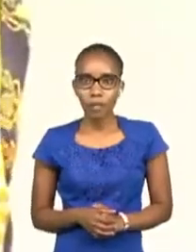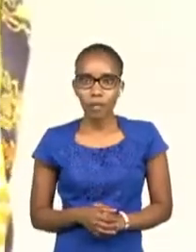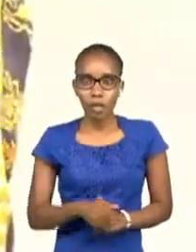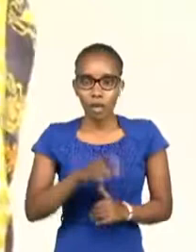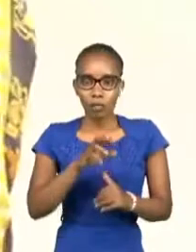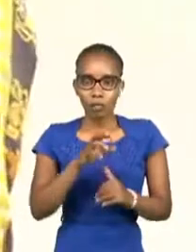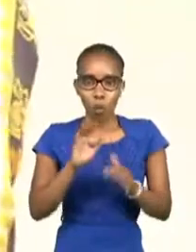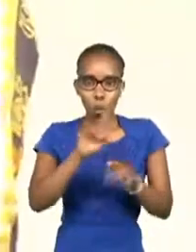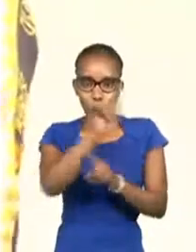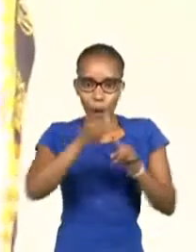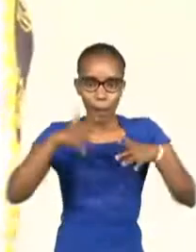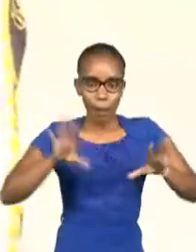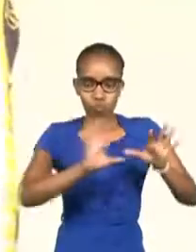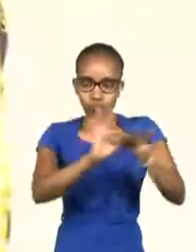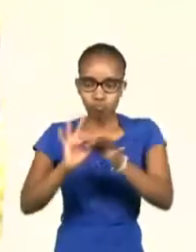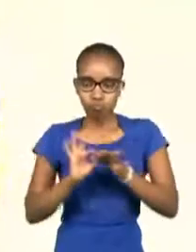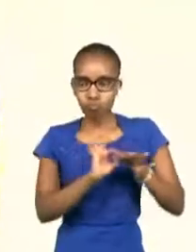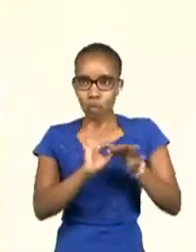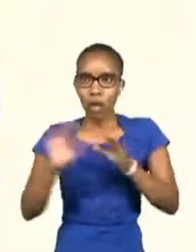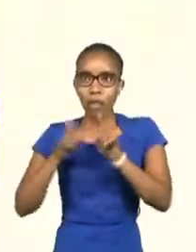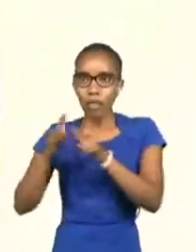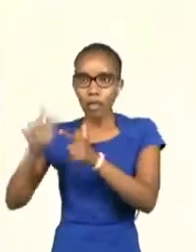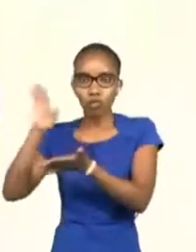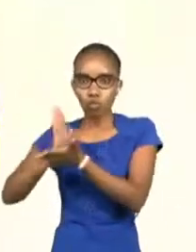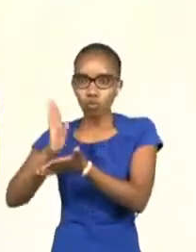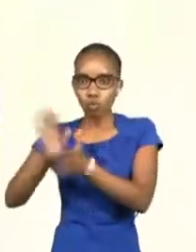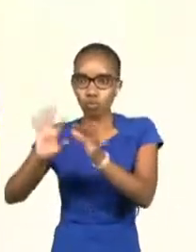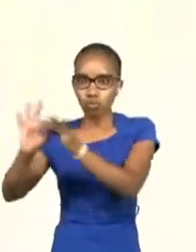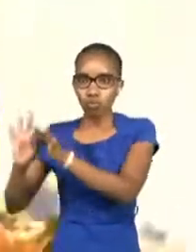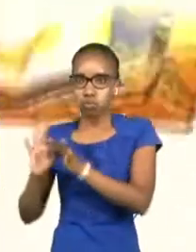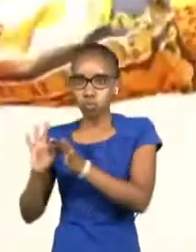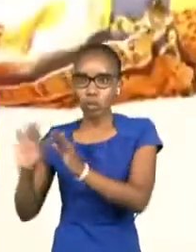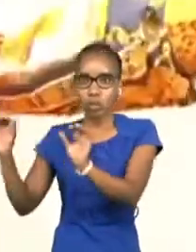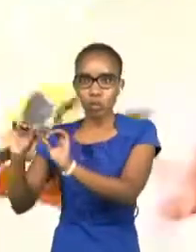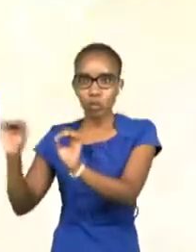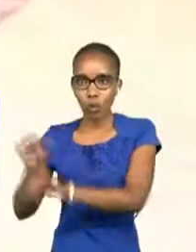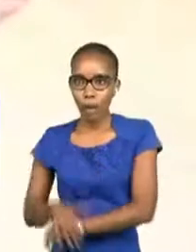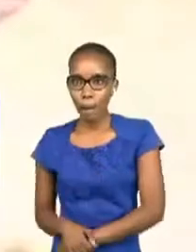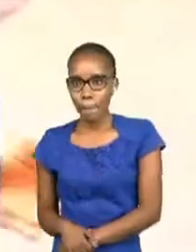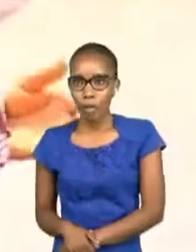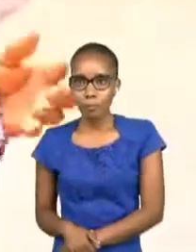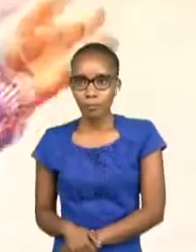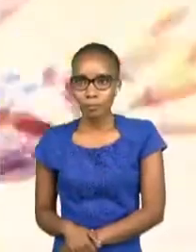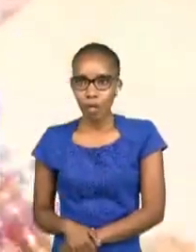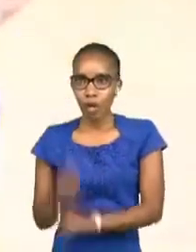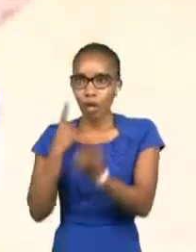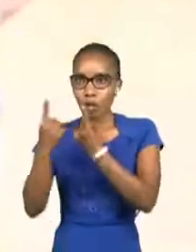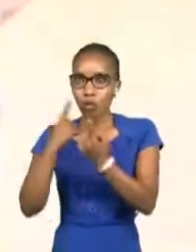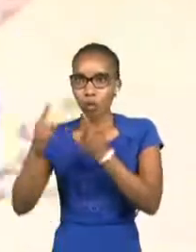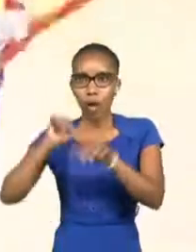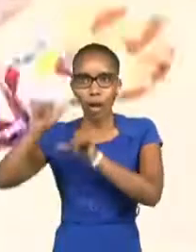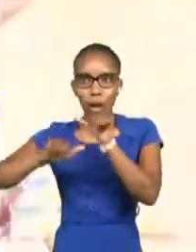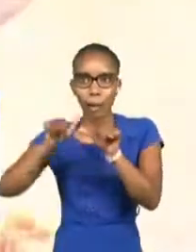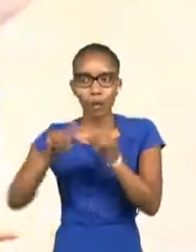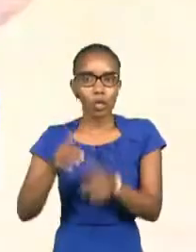pamoja, inasemekana nitishio kwa umoja wa taifa. Double speak. Naongejie mambo ya kari wasili, na ya